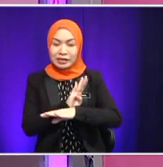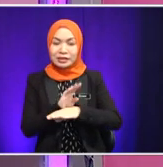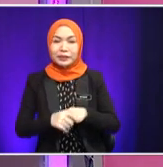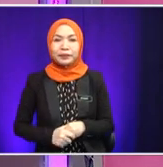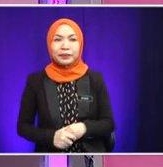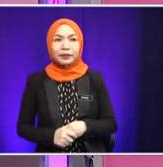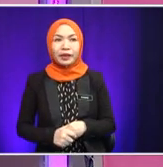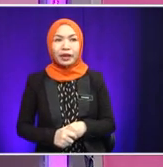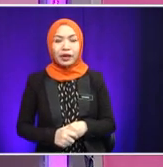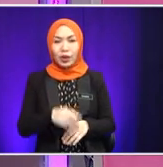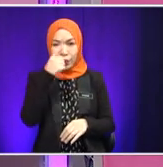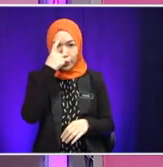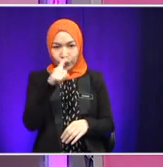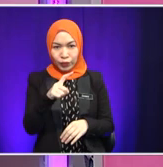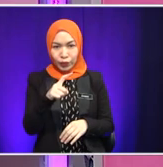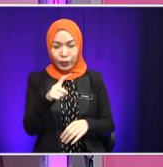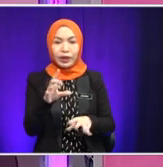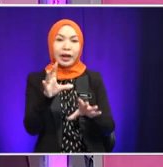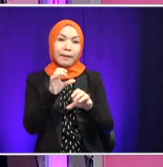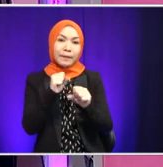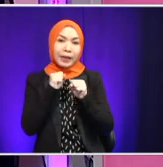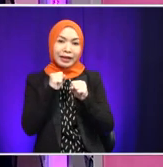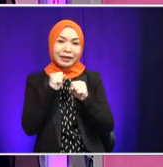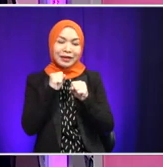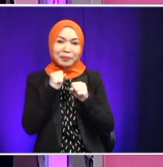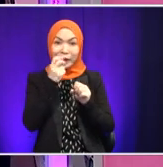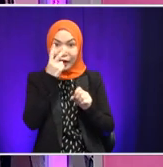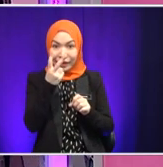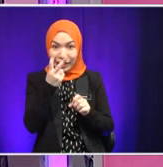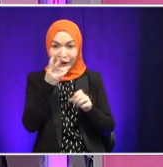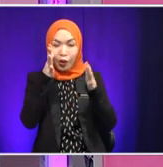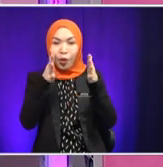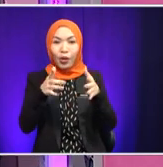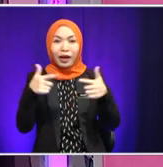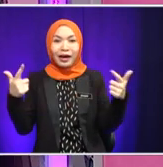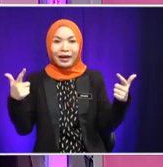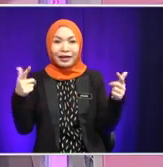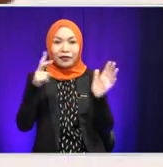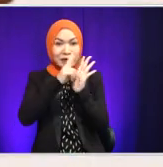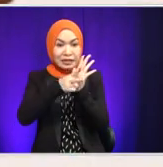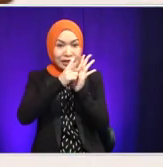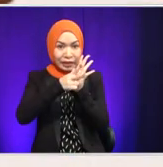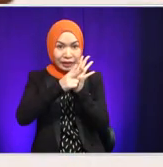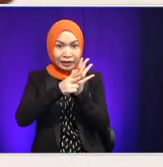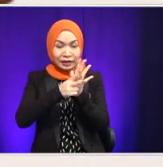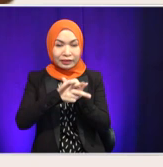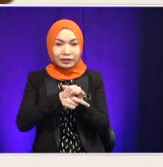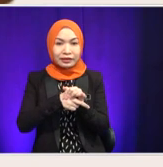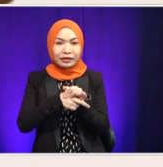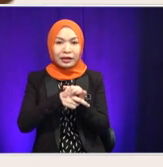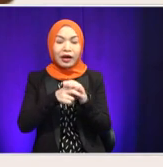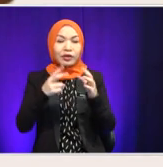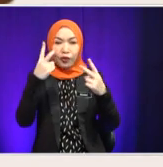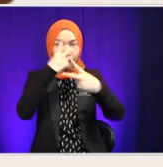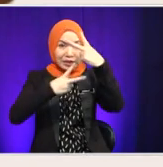pelancong ke Malaysia Oke bagaimana dia dapat menarik ramai pelancung ke Malaysia melalui berbagai budaya dan tradisi Oke jadi dekat sini